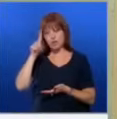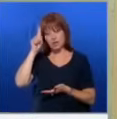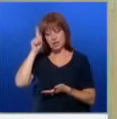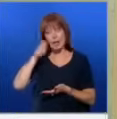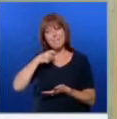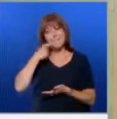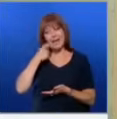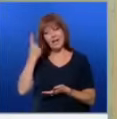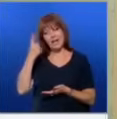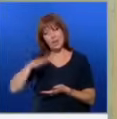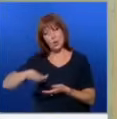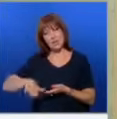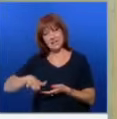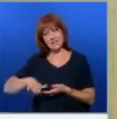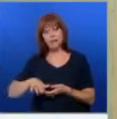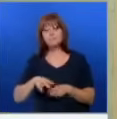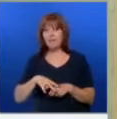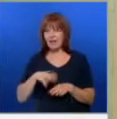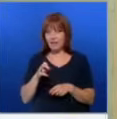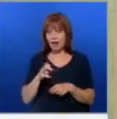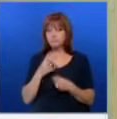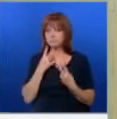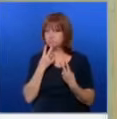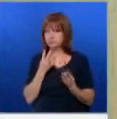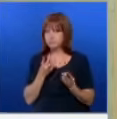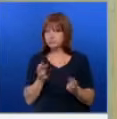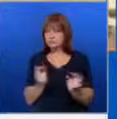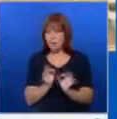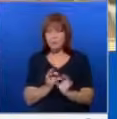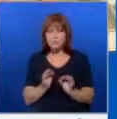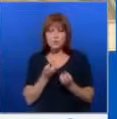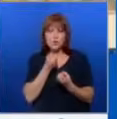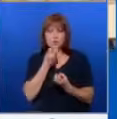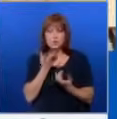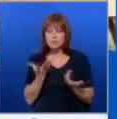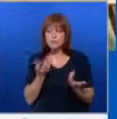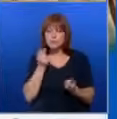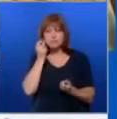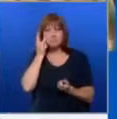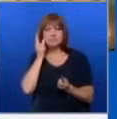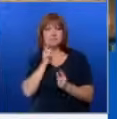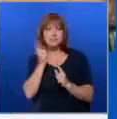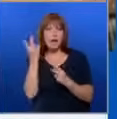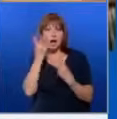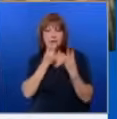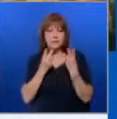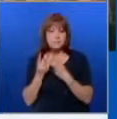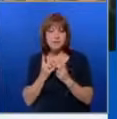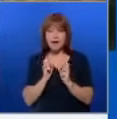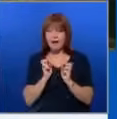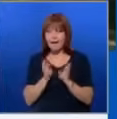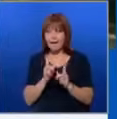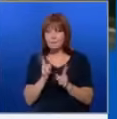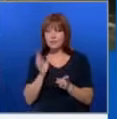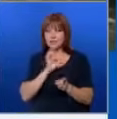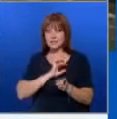майка на едно от тях. Да, наистина, на пръв поглед абсурден случай, който буди абсолютно недоумение как е могло да се получи